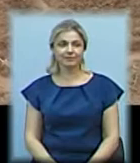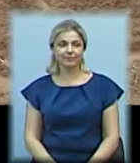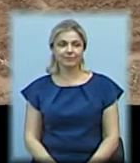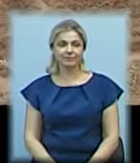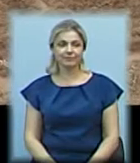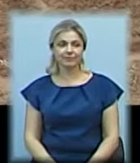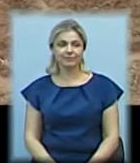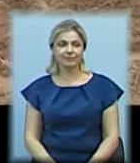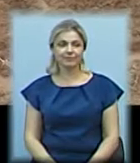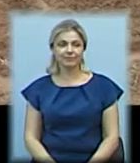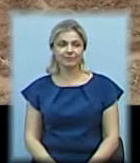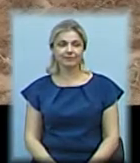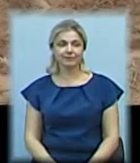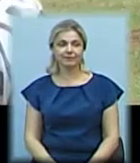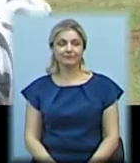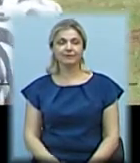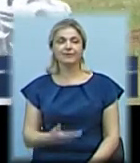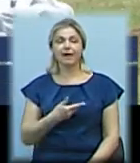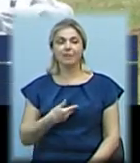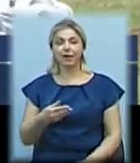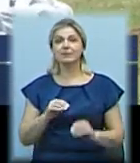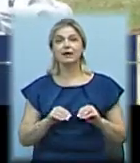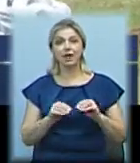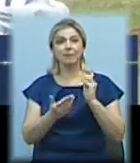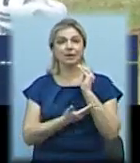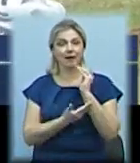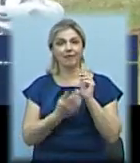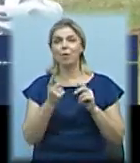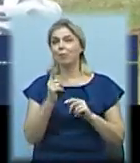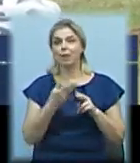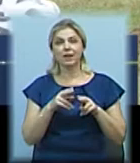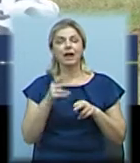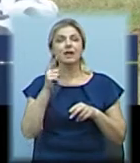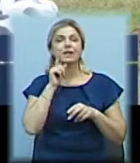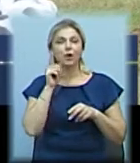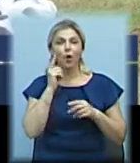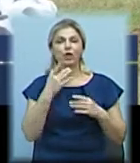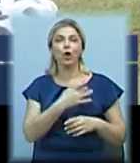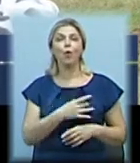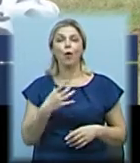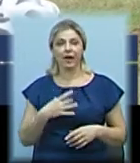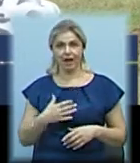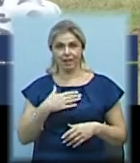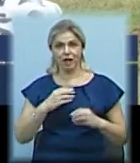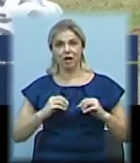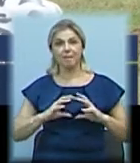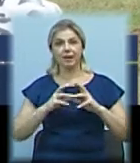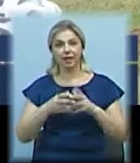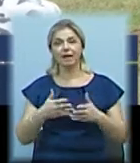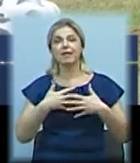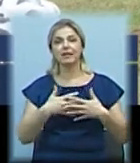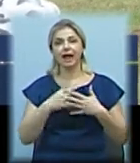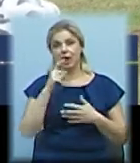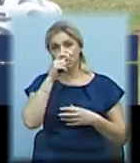приїхали. Ми саджаємо дерева, тому що це зелені легені нашої планети. Ми дихаємо киснем, який